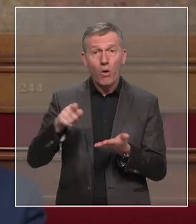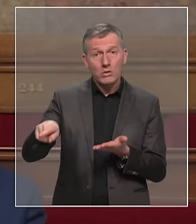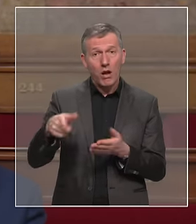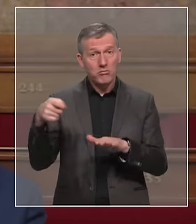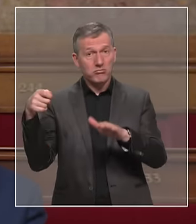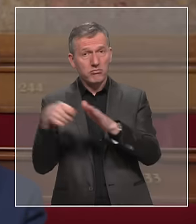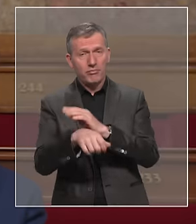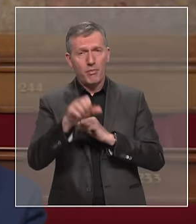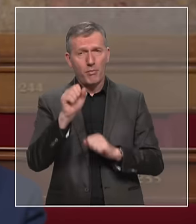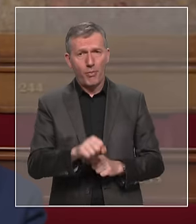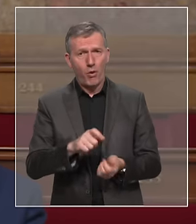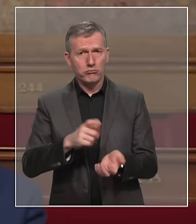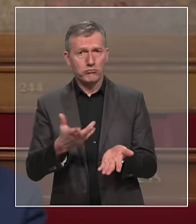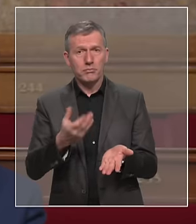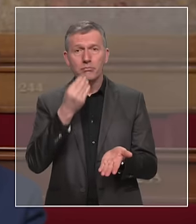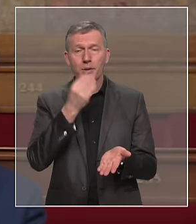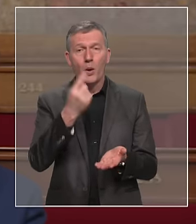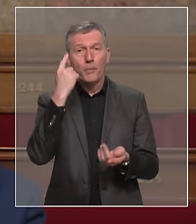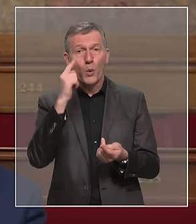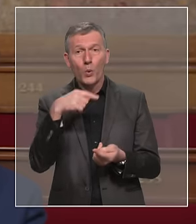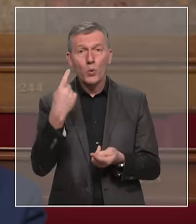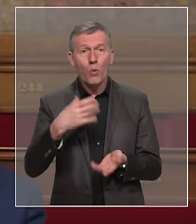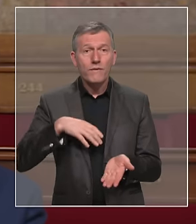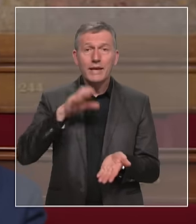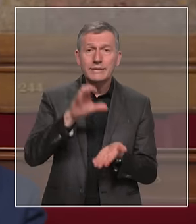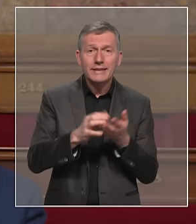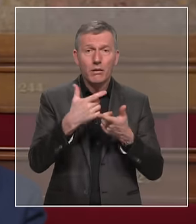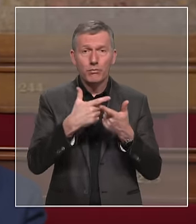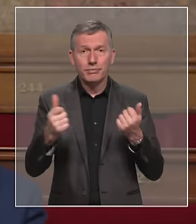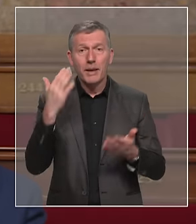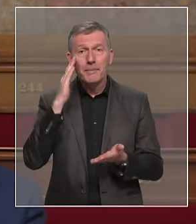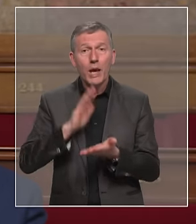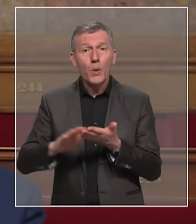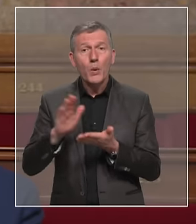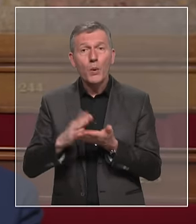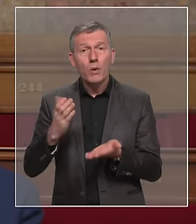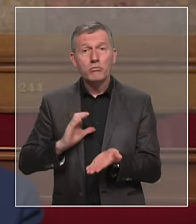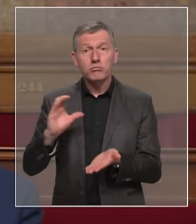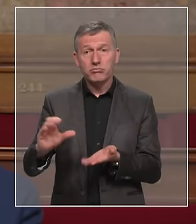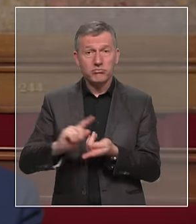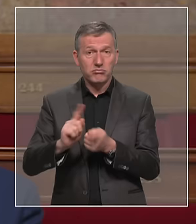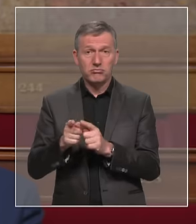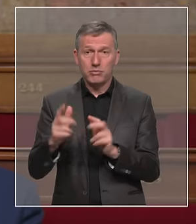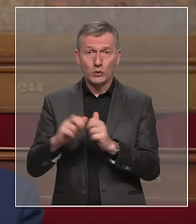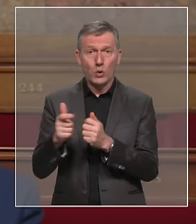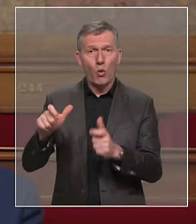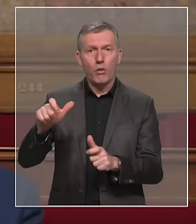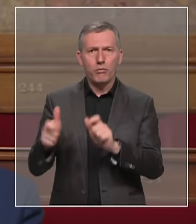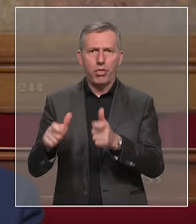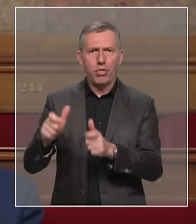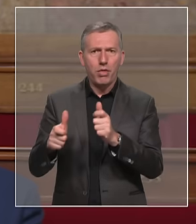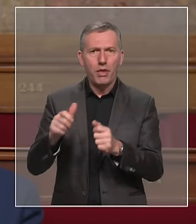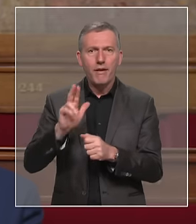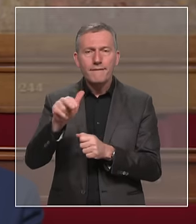financement essentielle, et plus particulièrement pour les investissements. Sans ce soutien financier, ces structures se retrouveront en grande difficulté